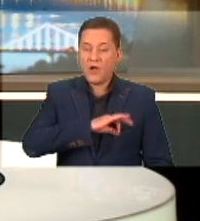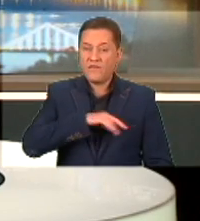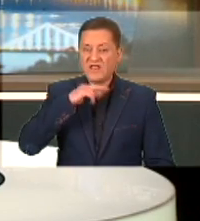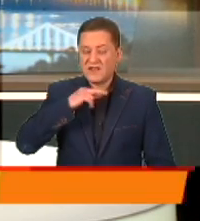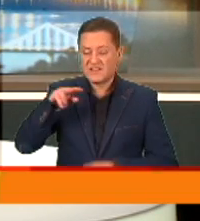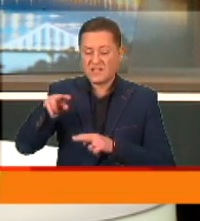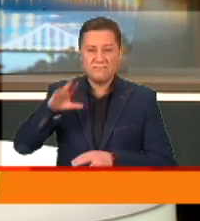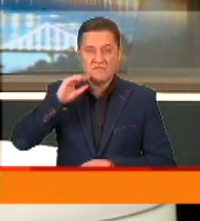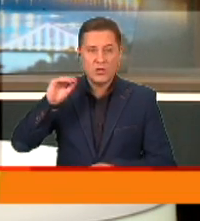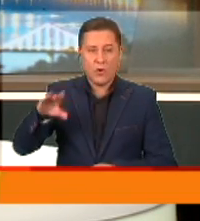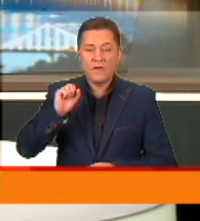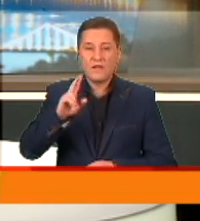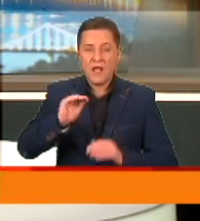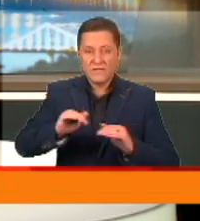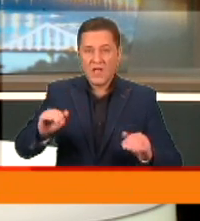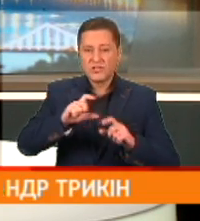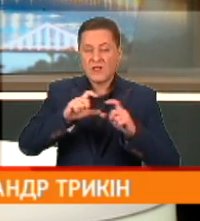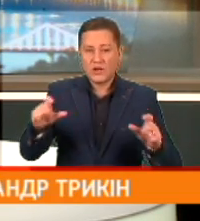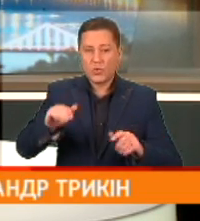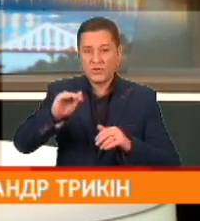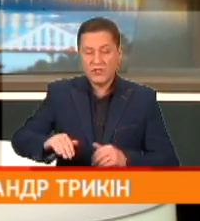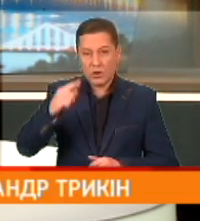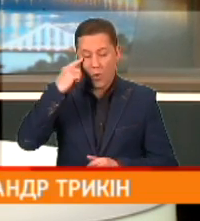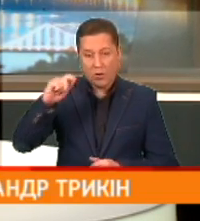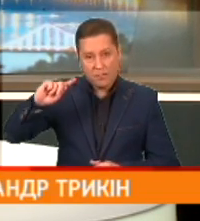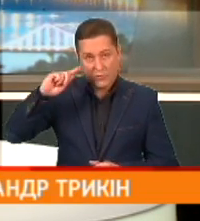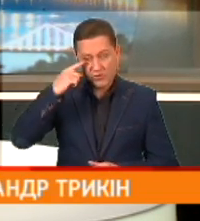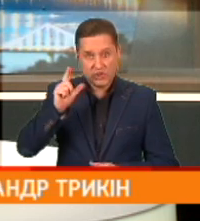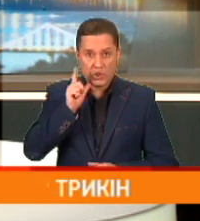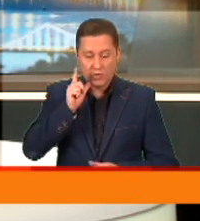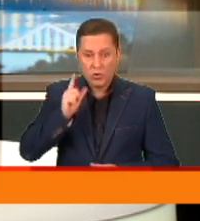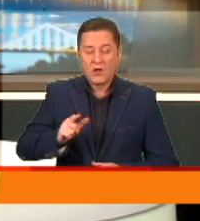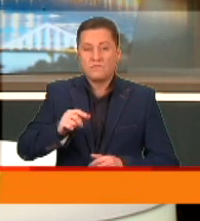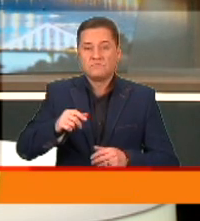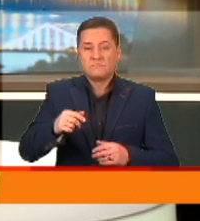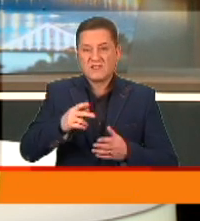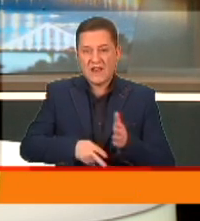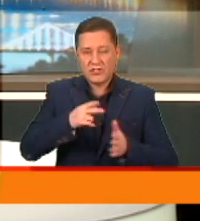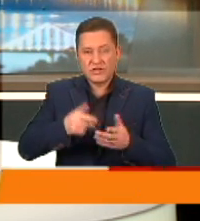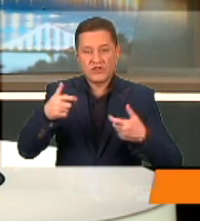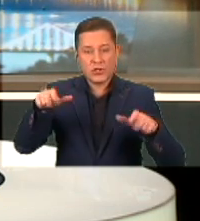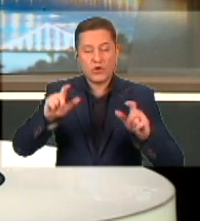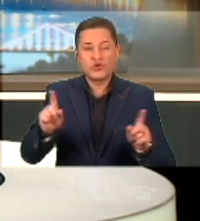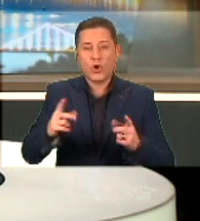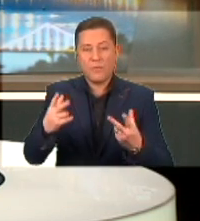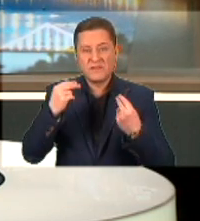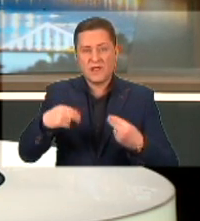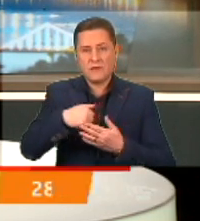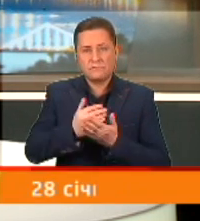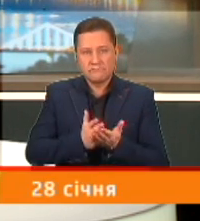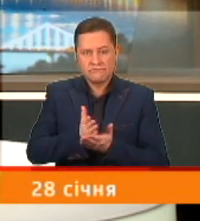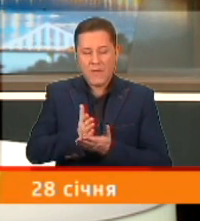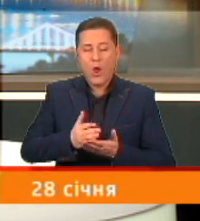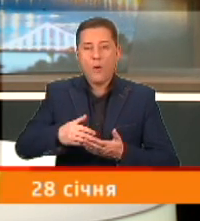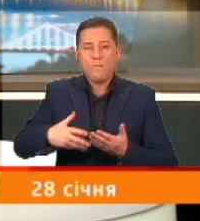Виховательський недогляд, як у садку дитині око проштрикнули. Залізничне здорожчання, що обіцяють покращити у потягах за наш